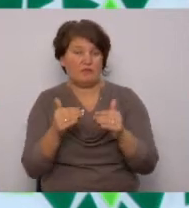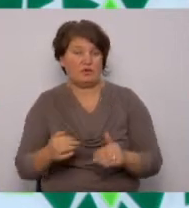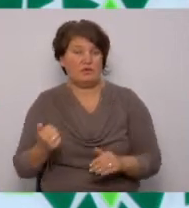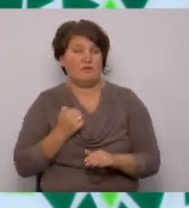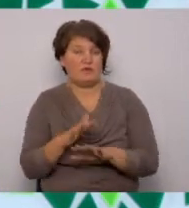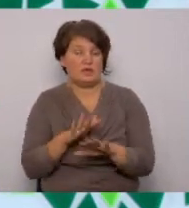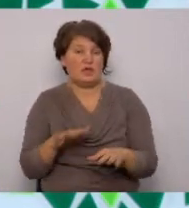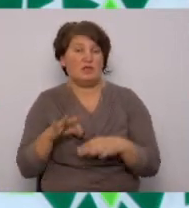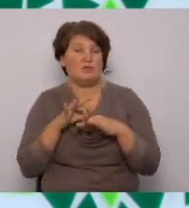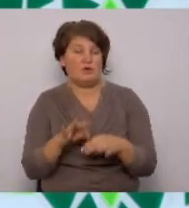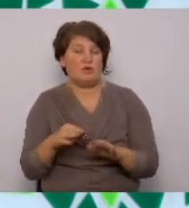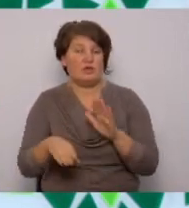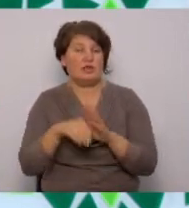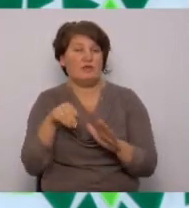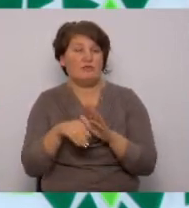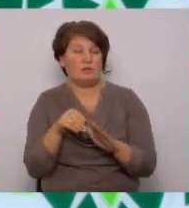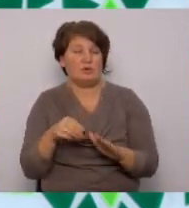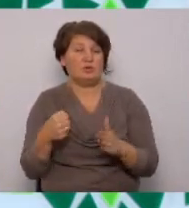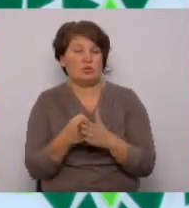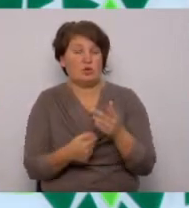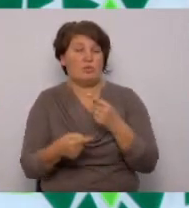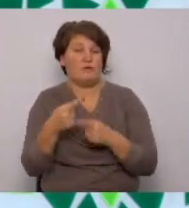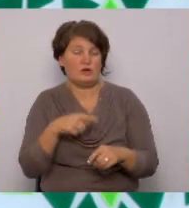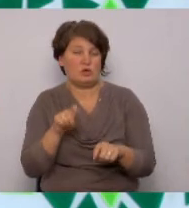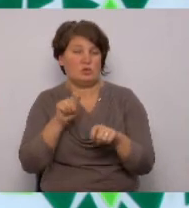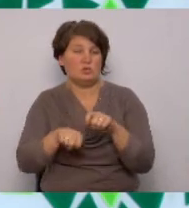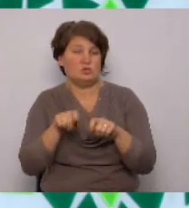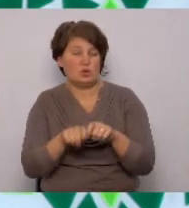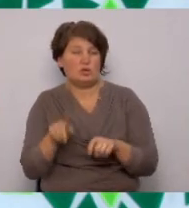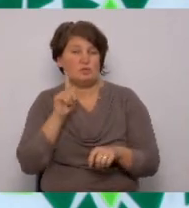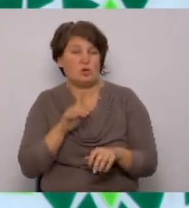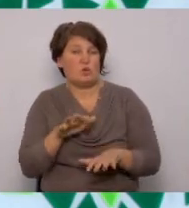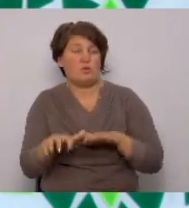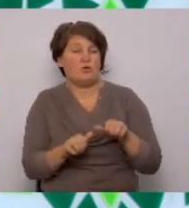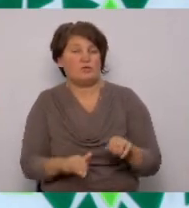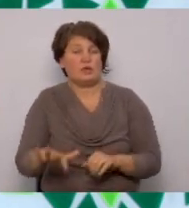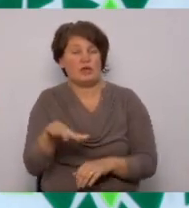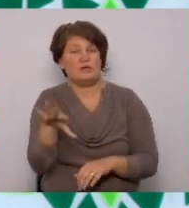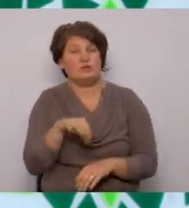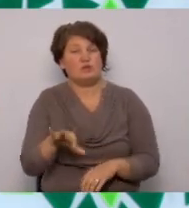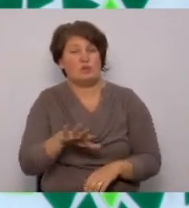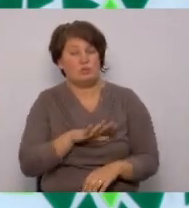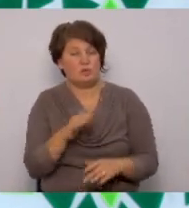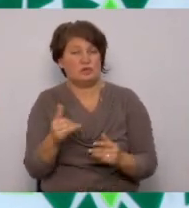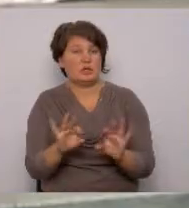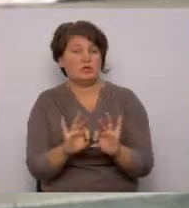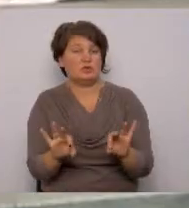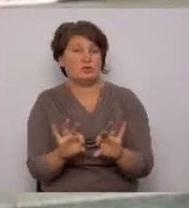проводити місцеві вибори на Донбасі до повернення контролю над тимчасово окупованими територіями. Як усе було, Дарина Коломієць